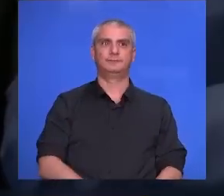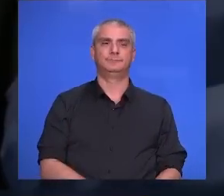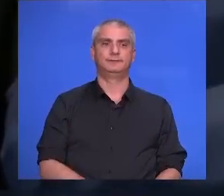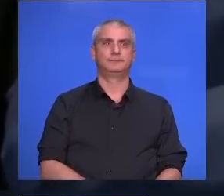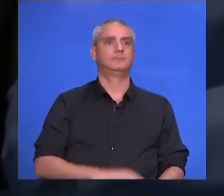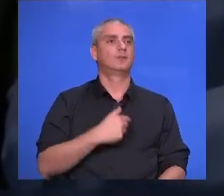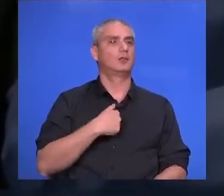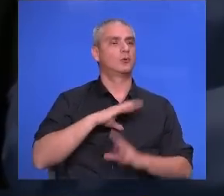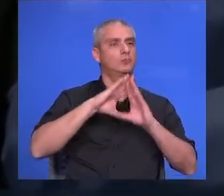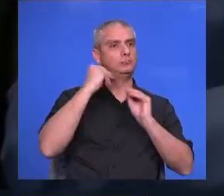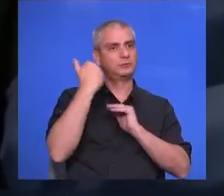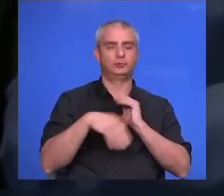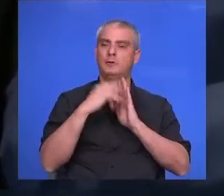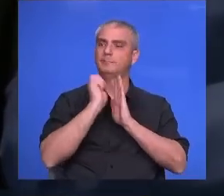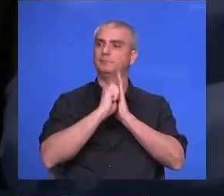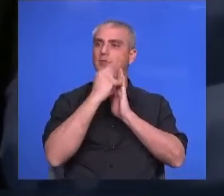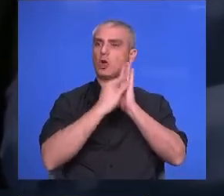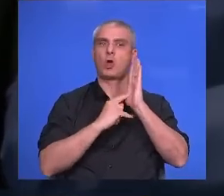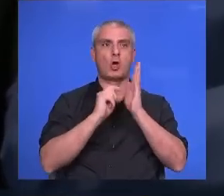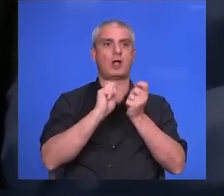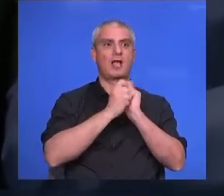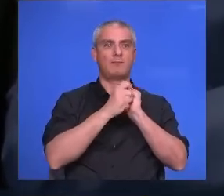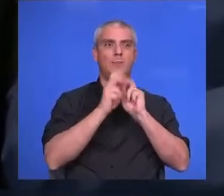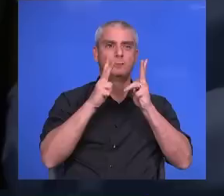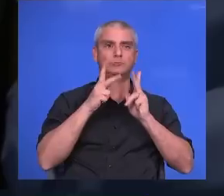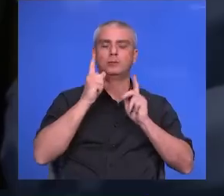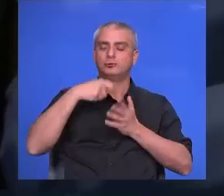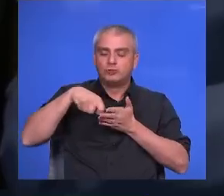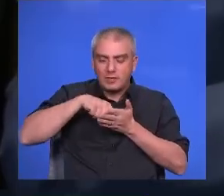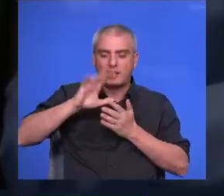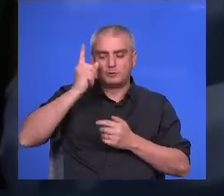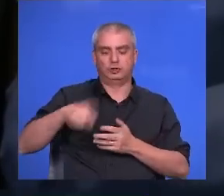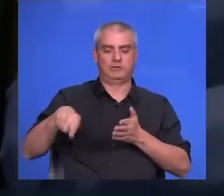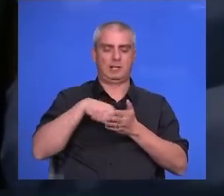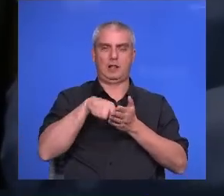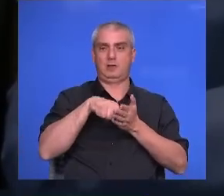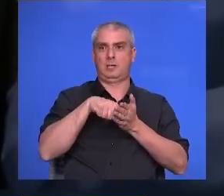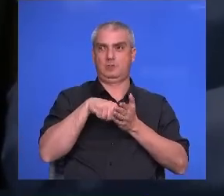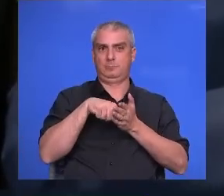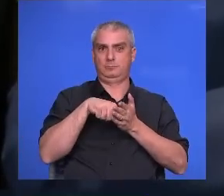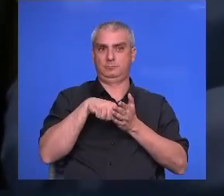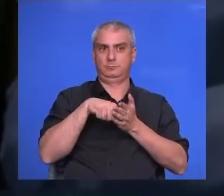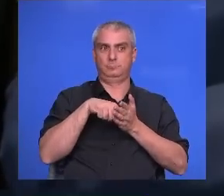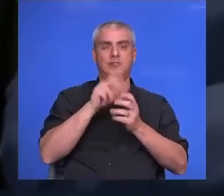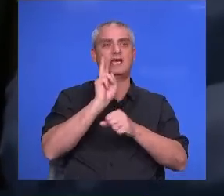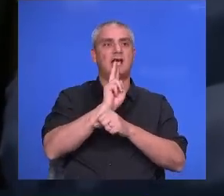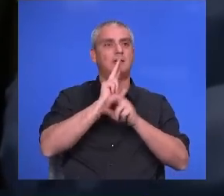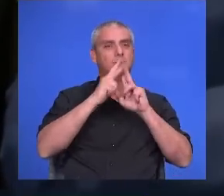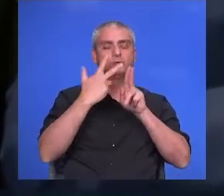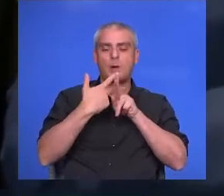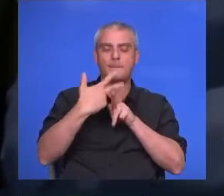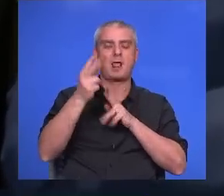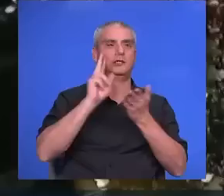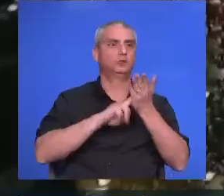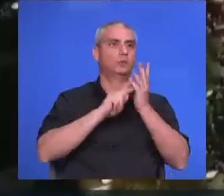אנחנו נשלים את חקיקת הרפורמה באופן שיתקן את הנדרש לתיקון, יגן בצורה מלאה על